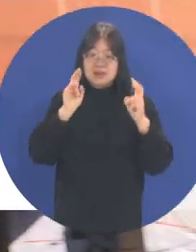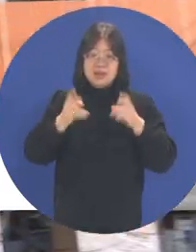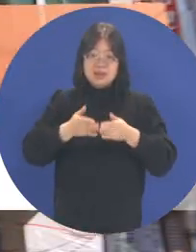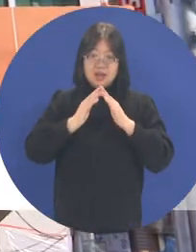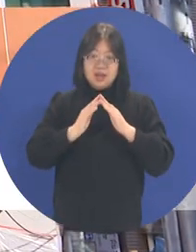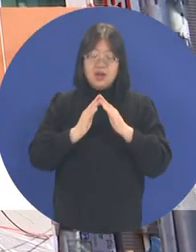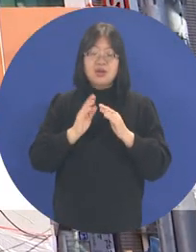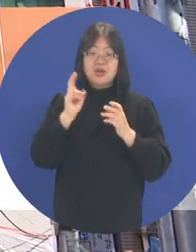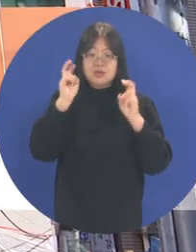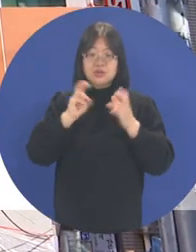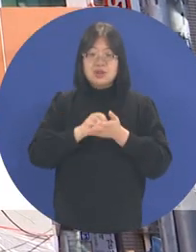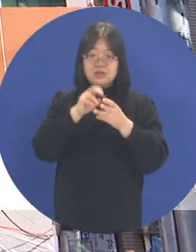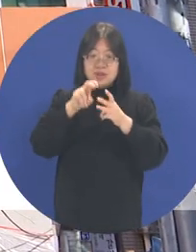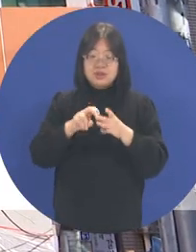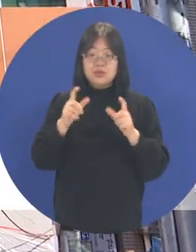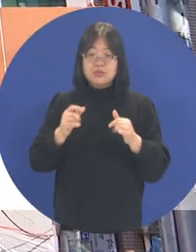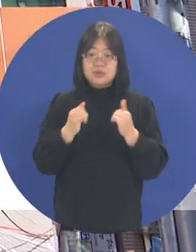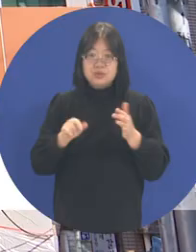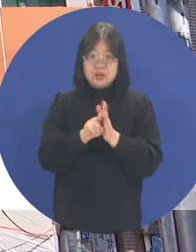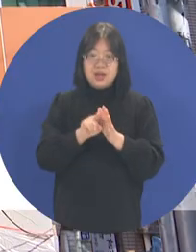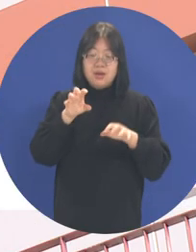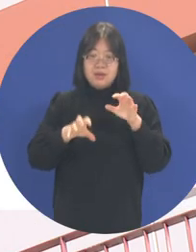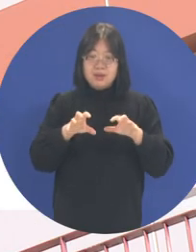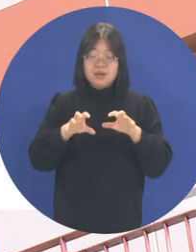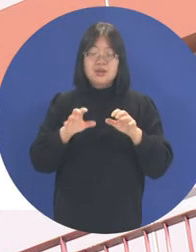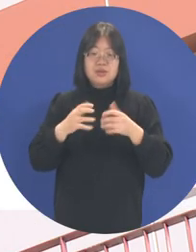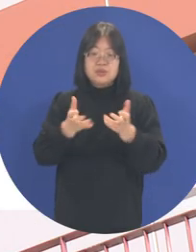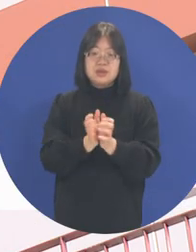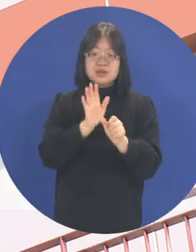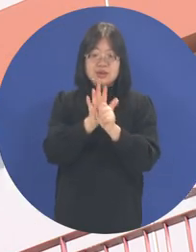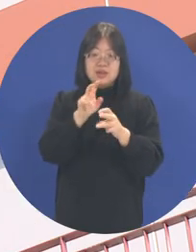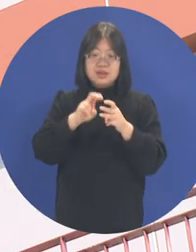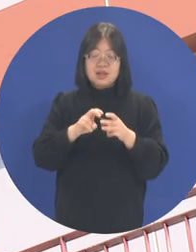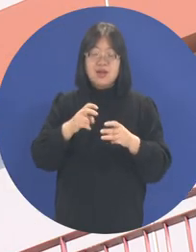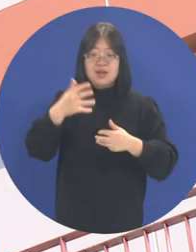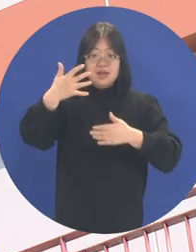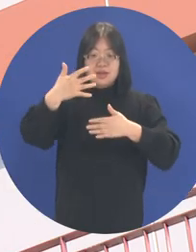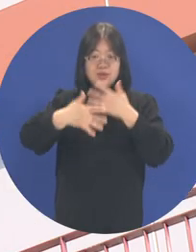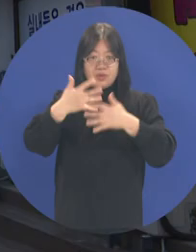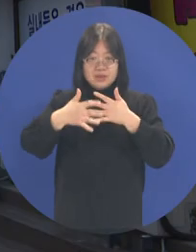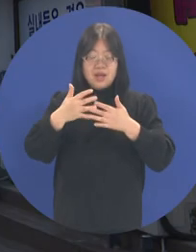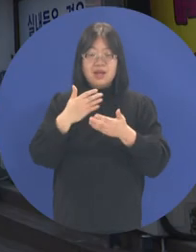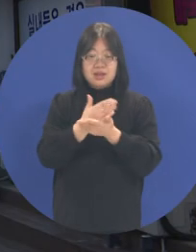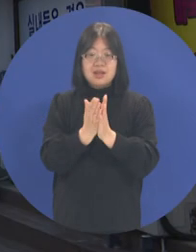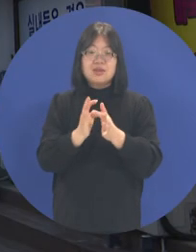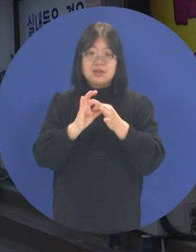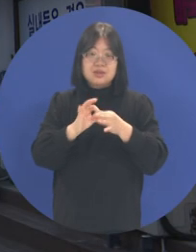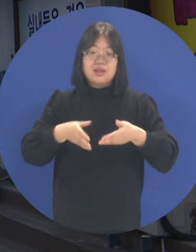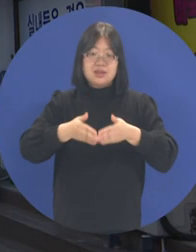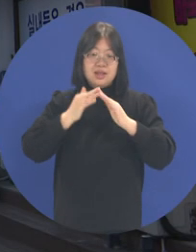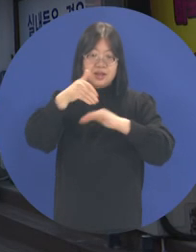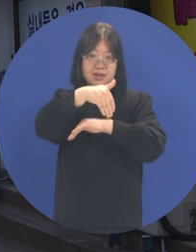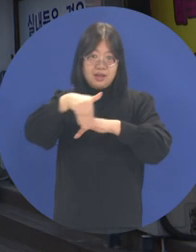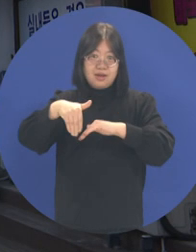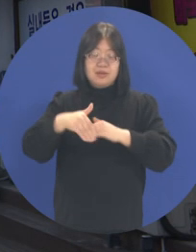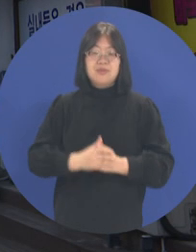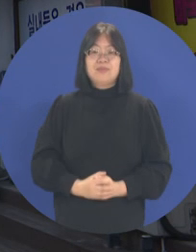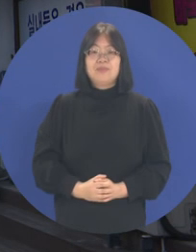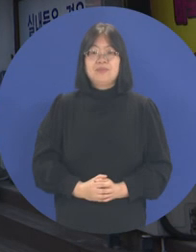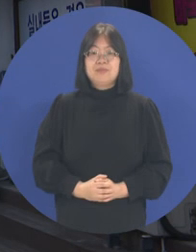창업 취업 센터 주민들을 위한 마을 공동체 지원 센터와 영상 미디어 센터 등이 들어설 예정입니다